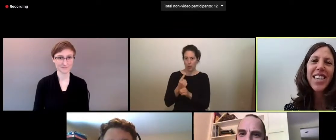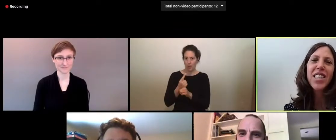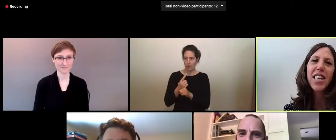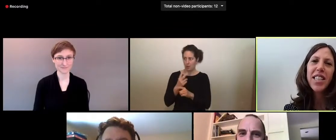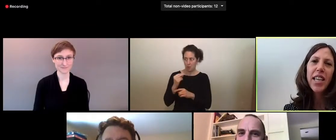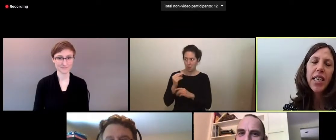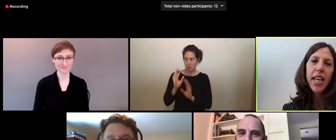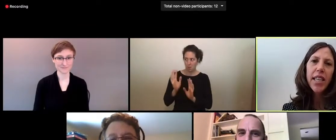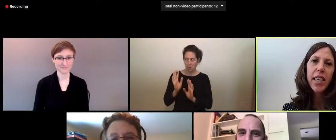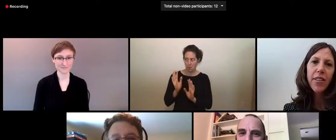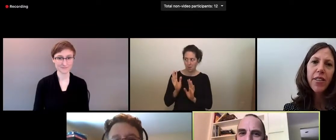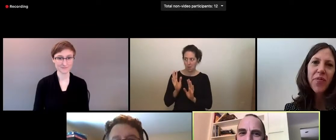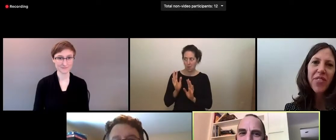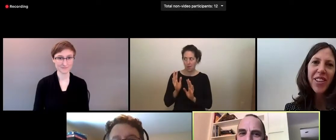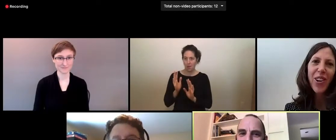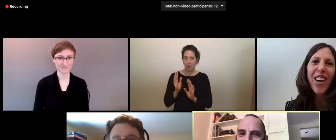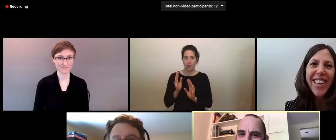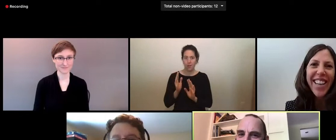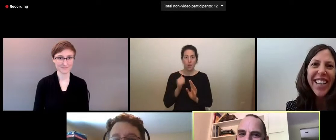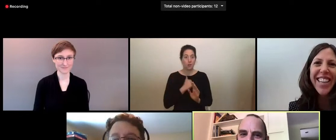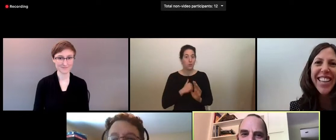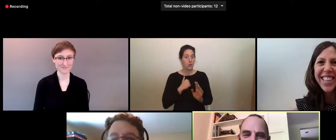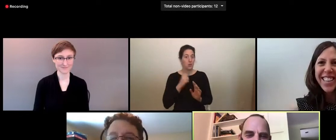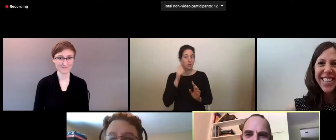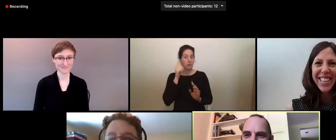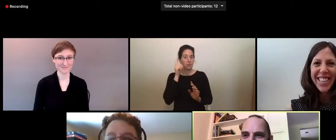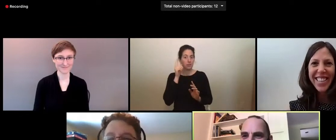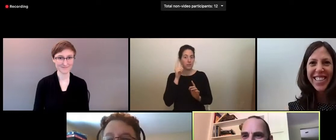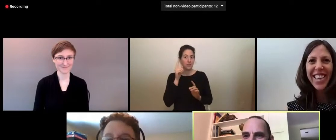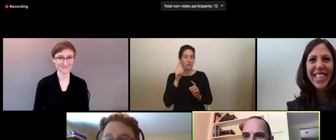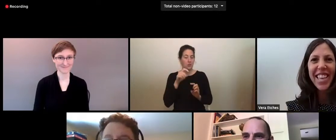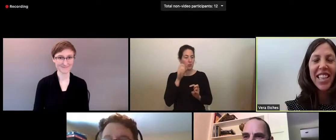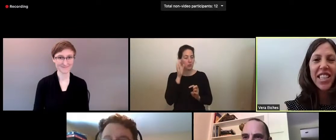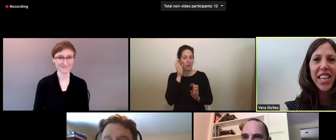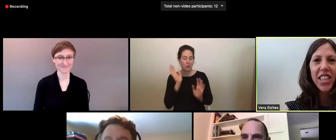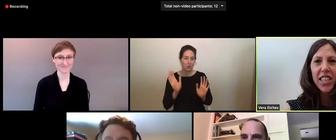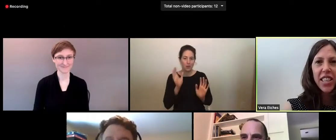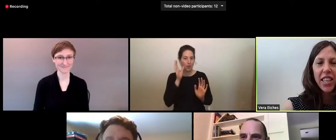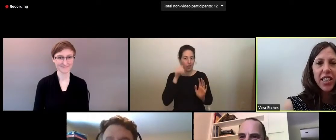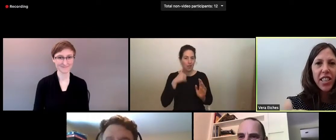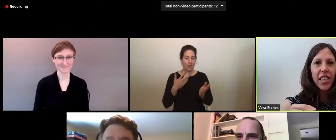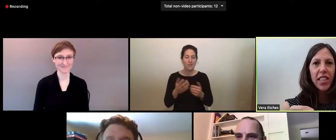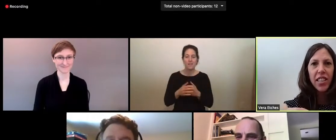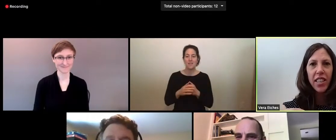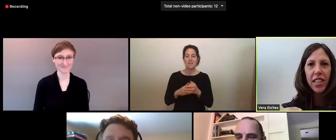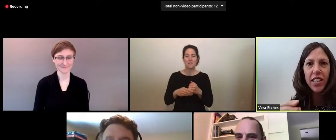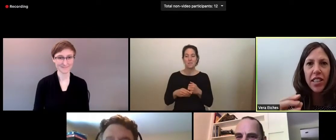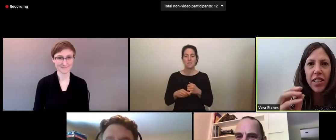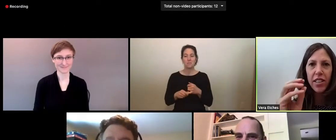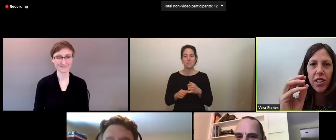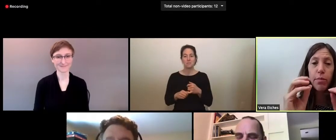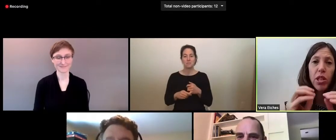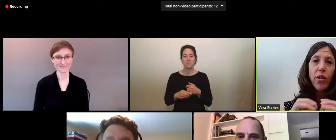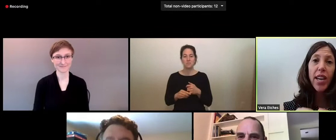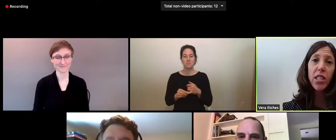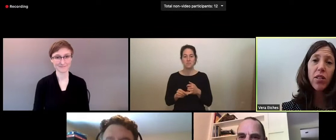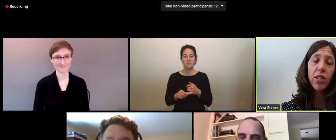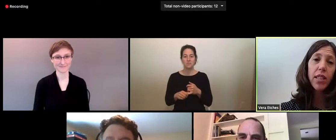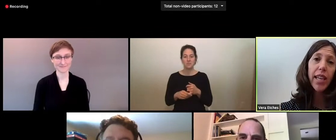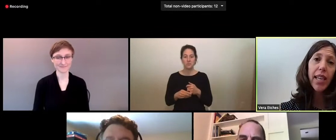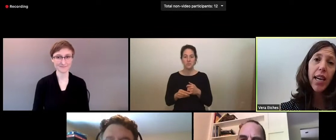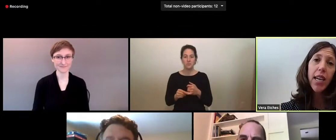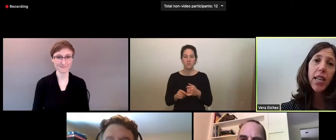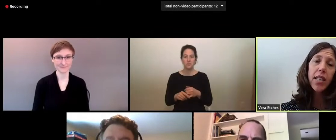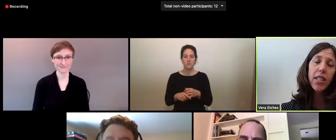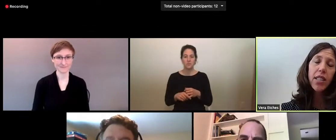Non. Sorry, I wasn't listening and I should have been paying attention. Yeah. C'est l'idée que la